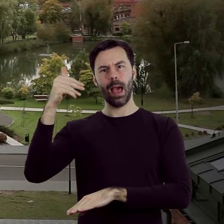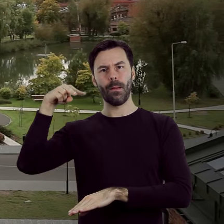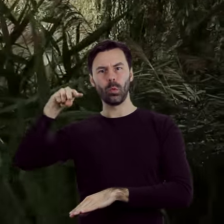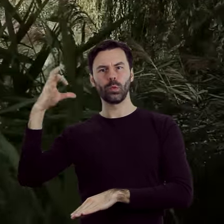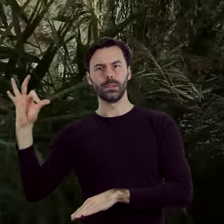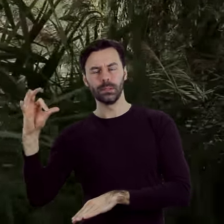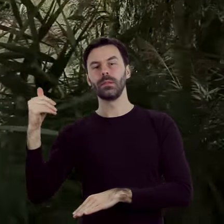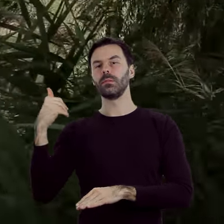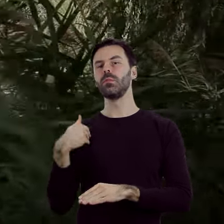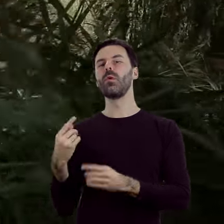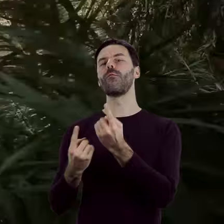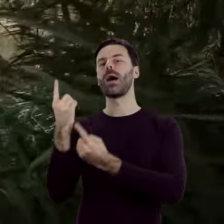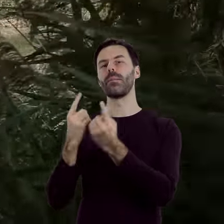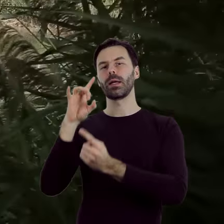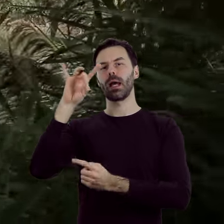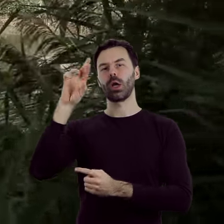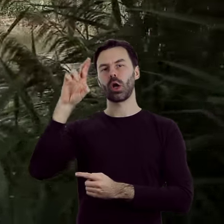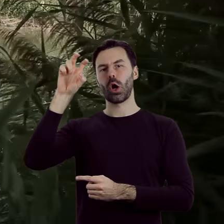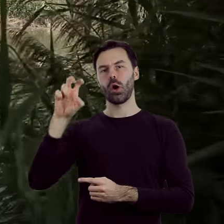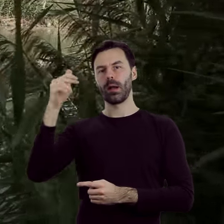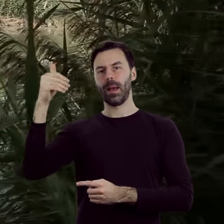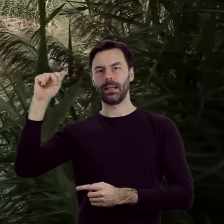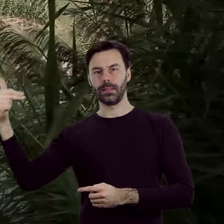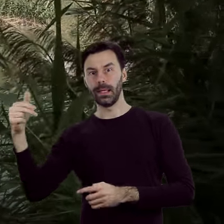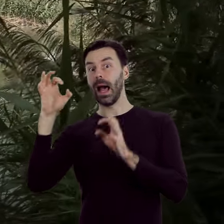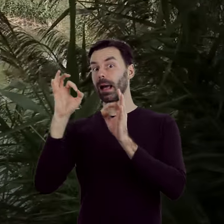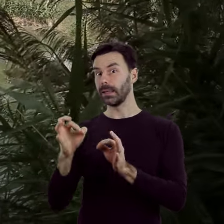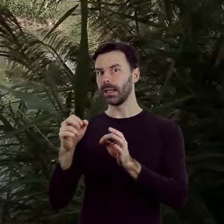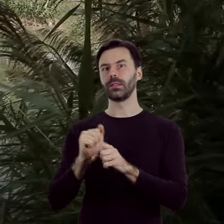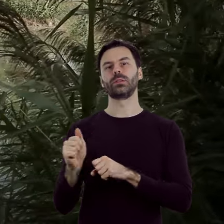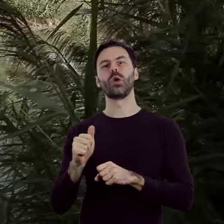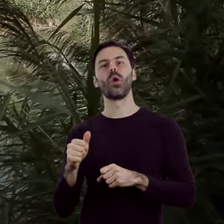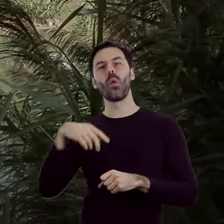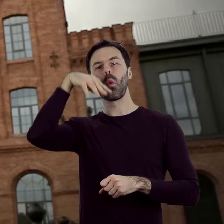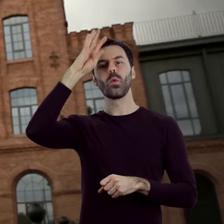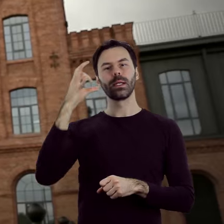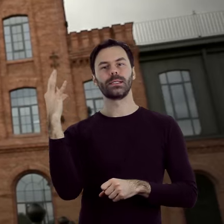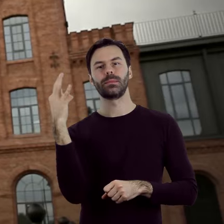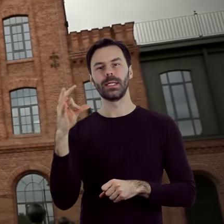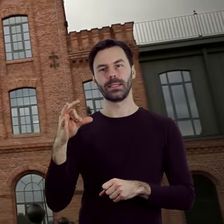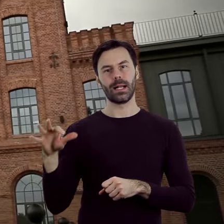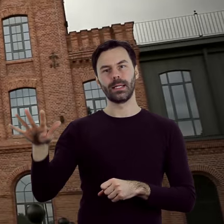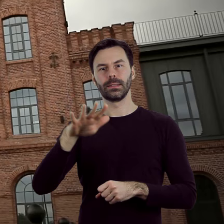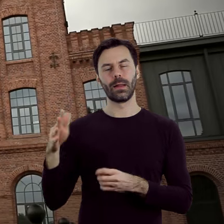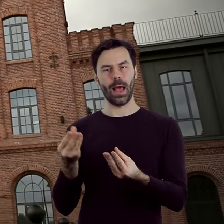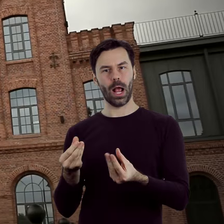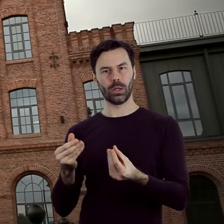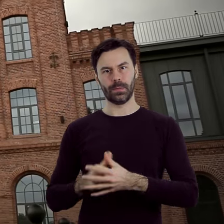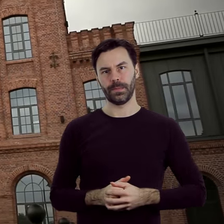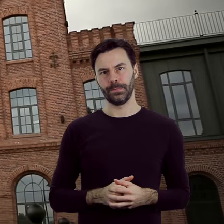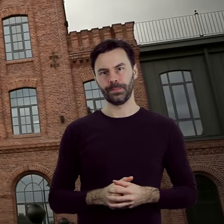Lamus, powstał kompleks należący do Gromanów. Obecnie znajduje się tu łódzka specjalna strefa